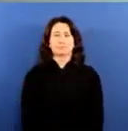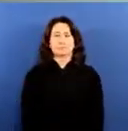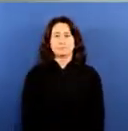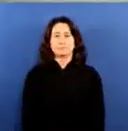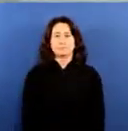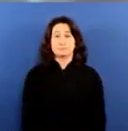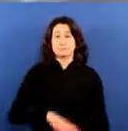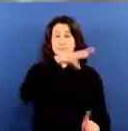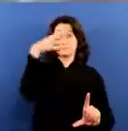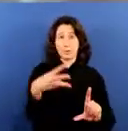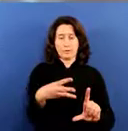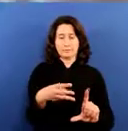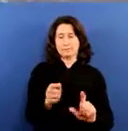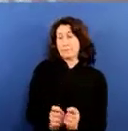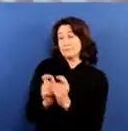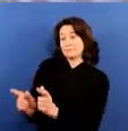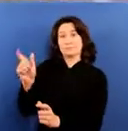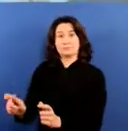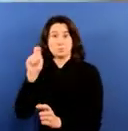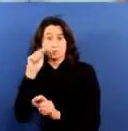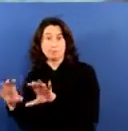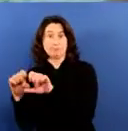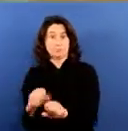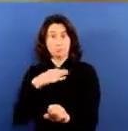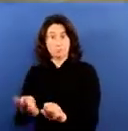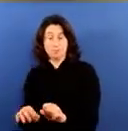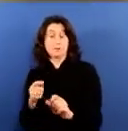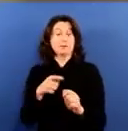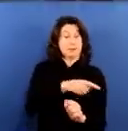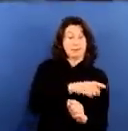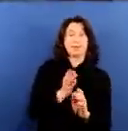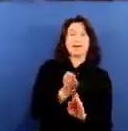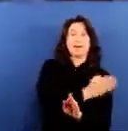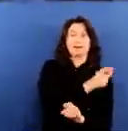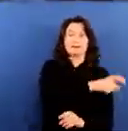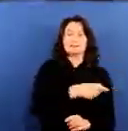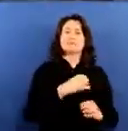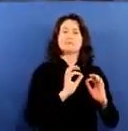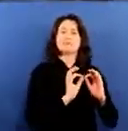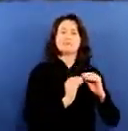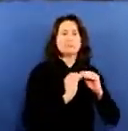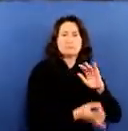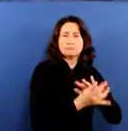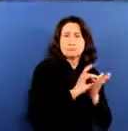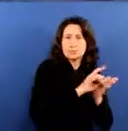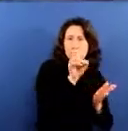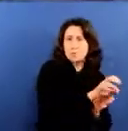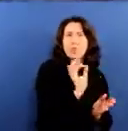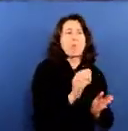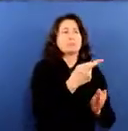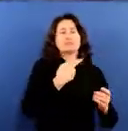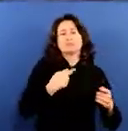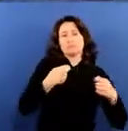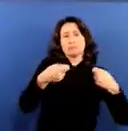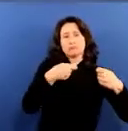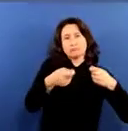produktuen erosketa agentzia bonu baten bidez. Edo nola ere, online denda hau ez da produktu turistikoak erreserbatzeko ohiko zentral